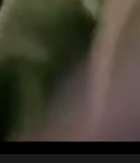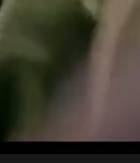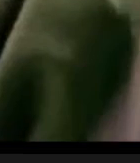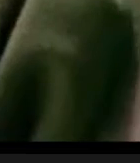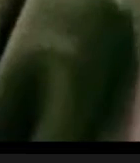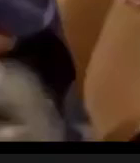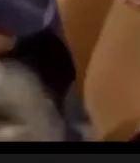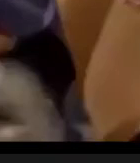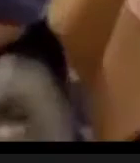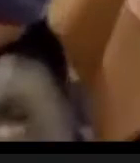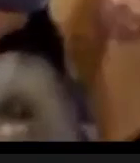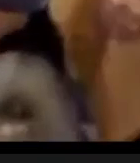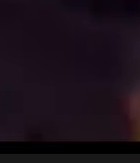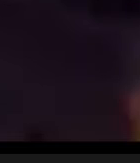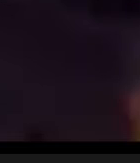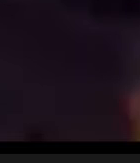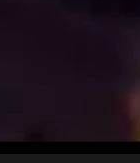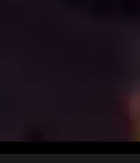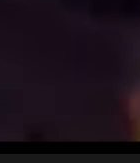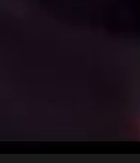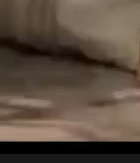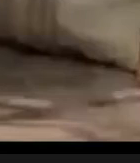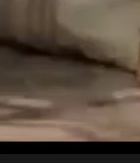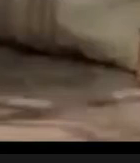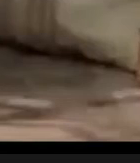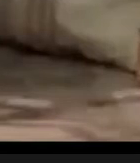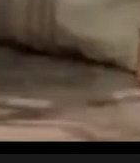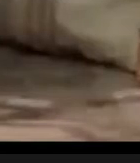Dav, sini.